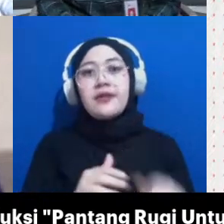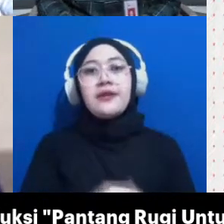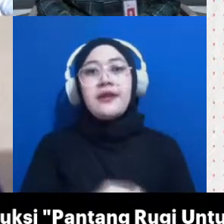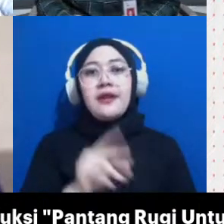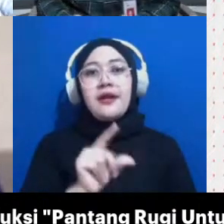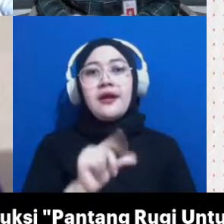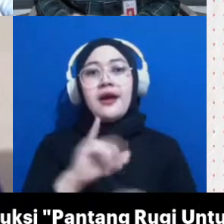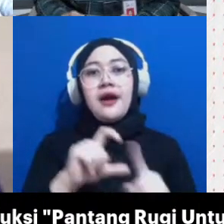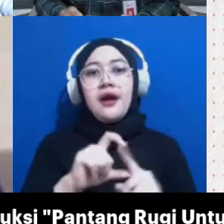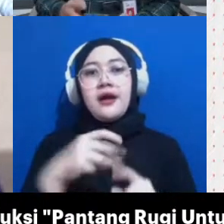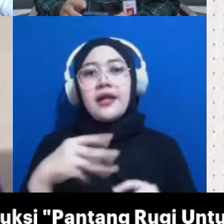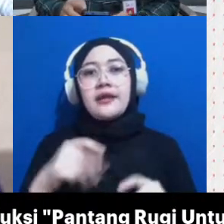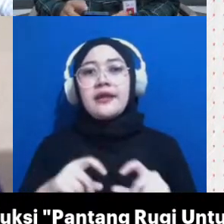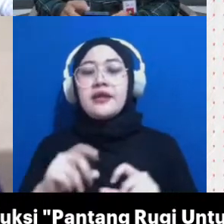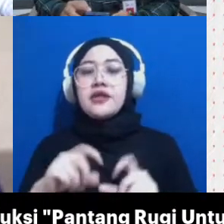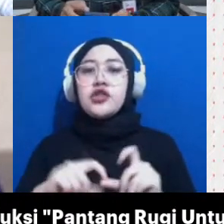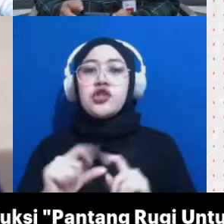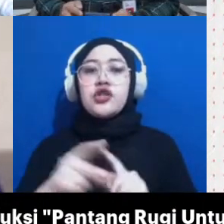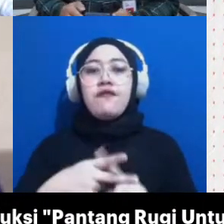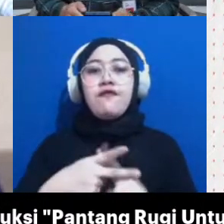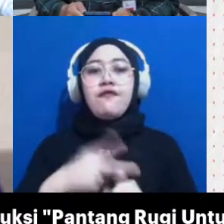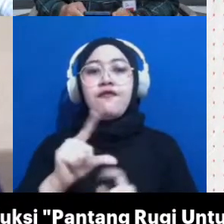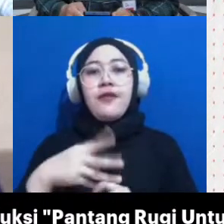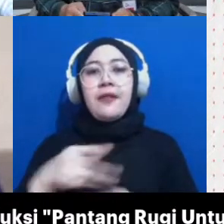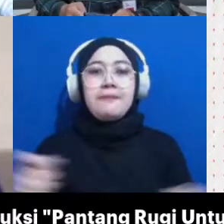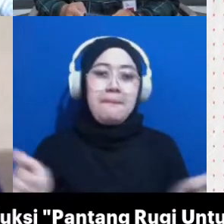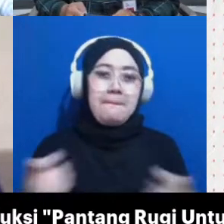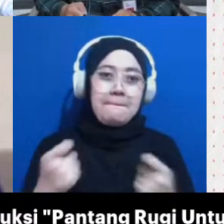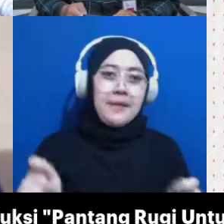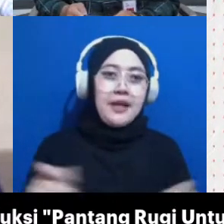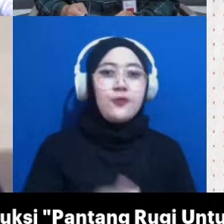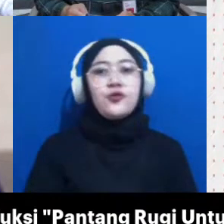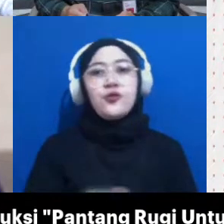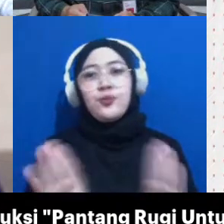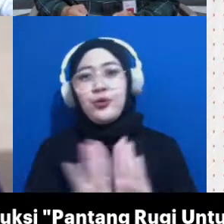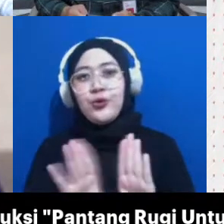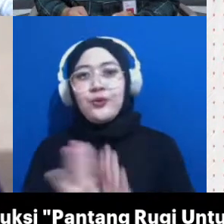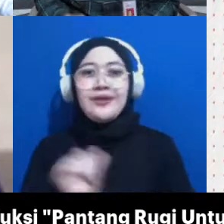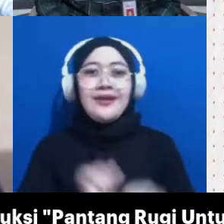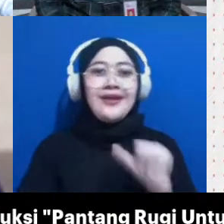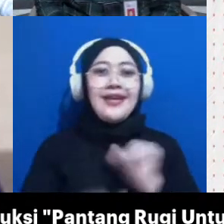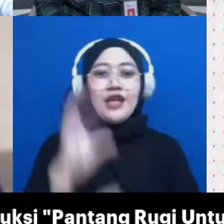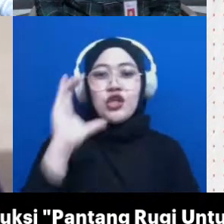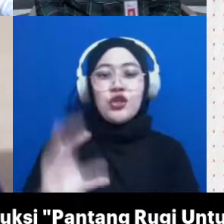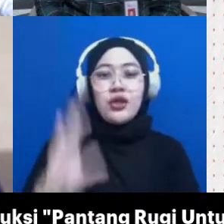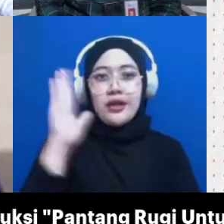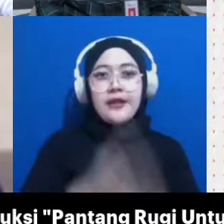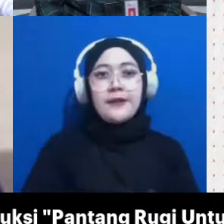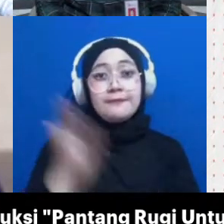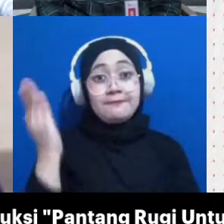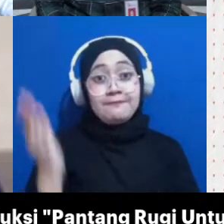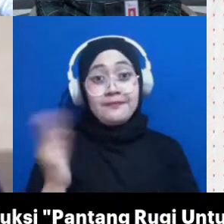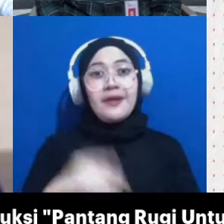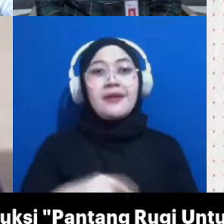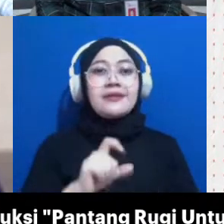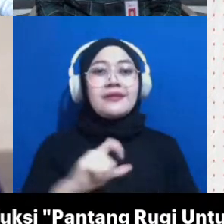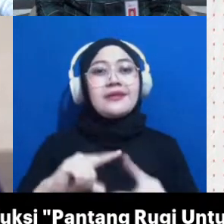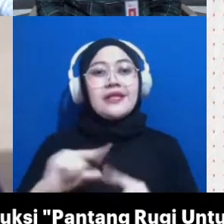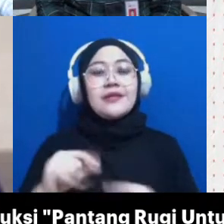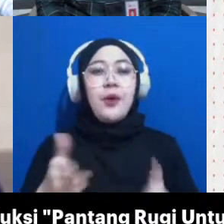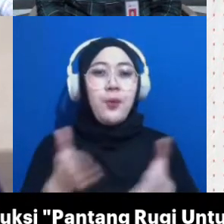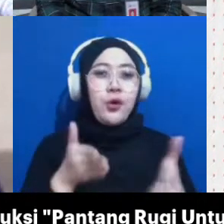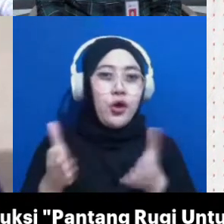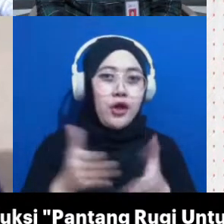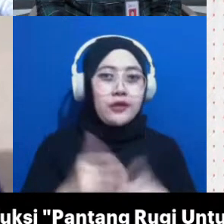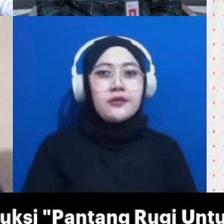Band untuk menutup sesi webinar kita pada sore hari ini. Saya Kofifah Syarosyadi selaku moderator mengaturkan